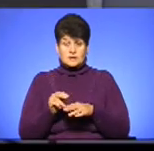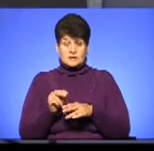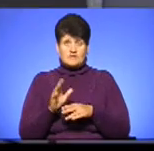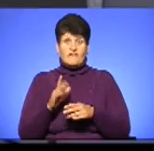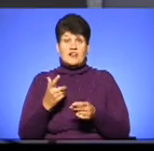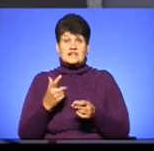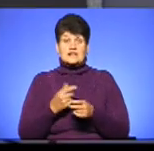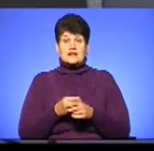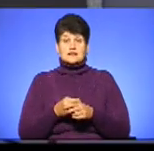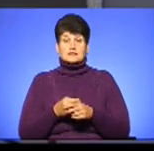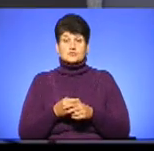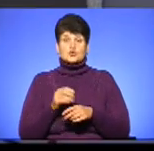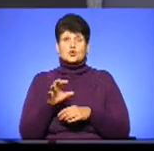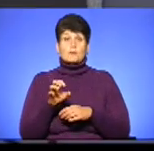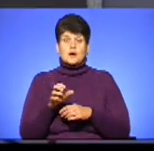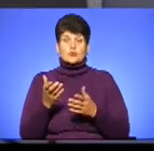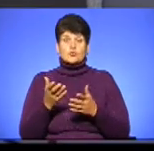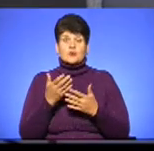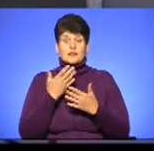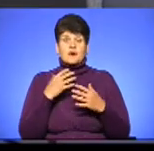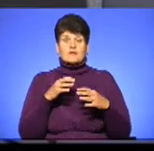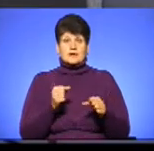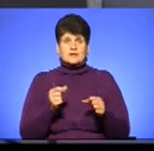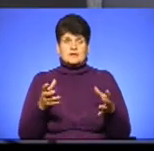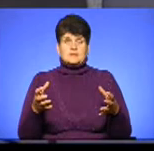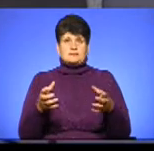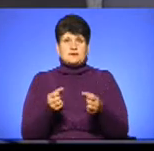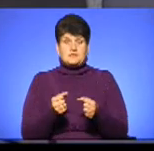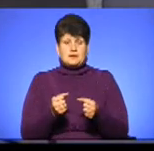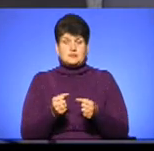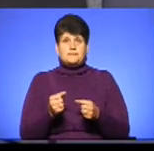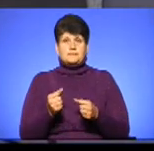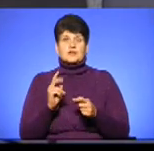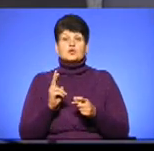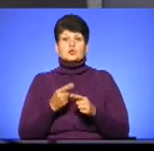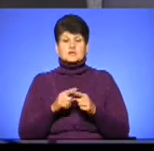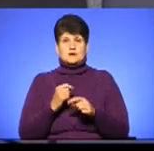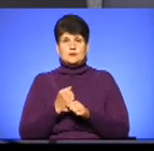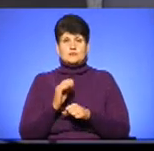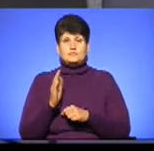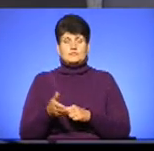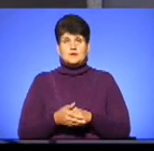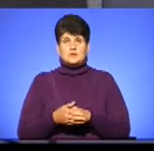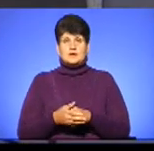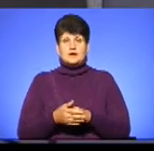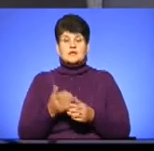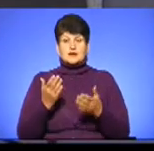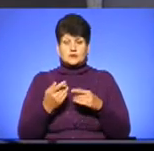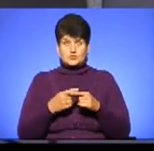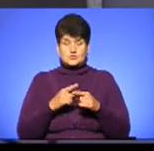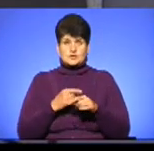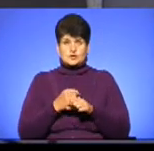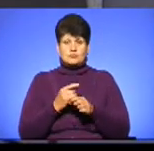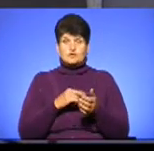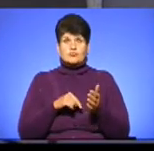Як можна провакцинувати собаку, якої немає власника? Її треба зафіксувати, потримати, хто за це візьметься. Якщо це в якійсь мірі зроблено в місті, то